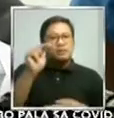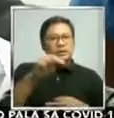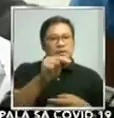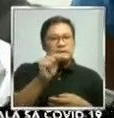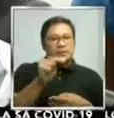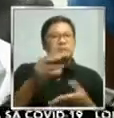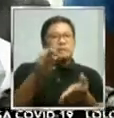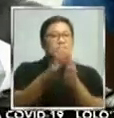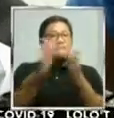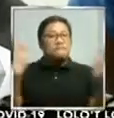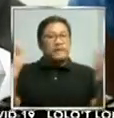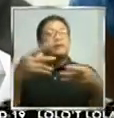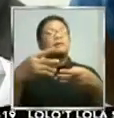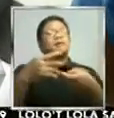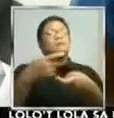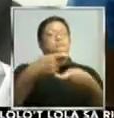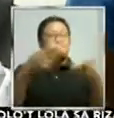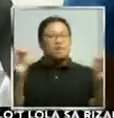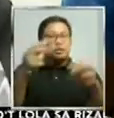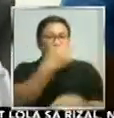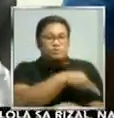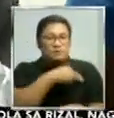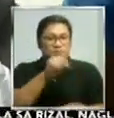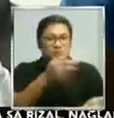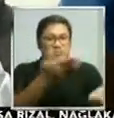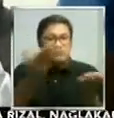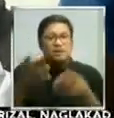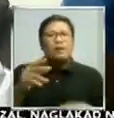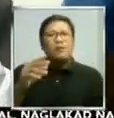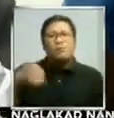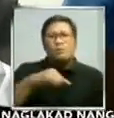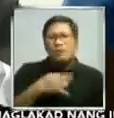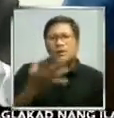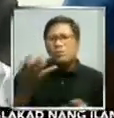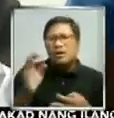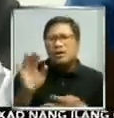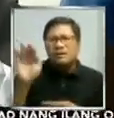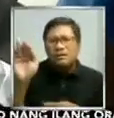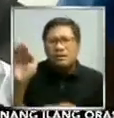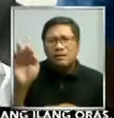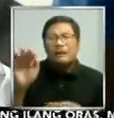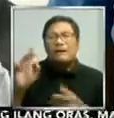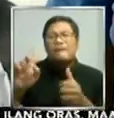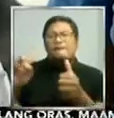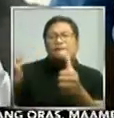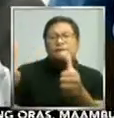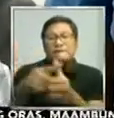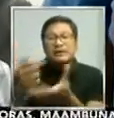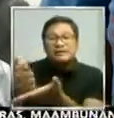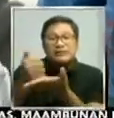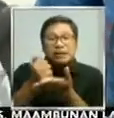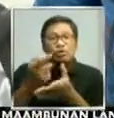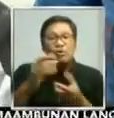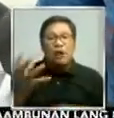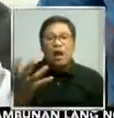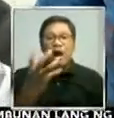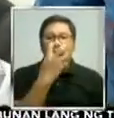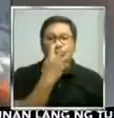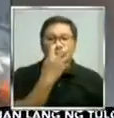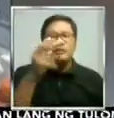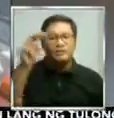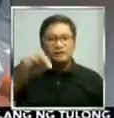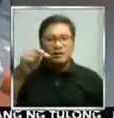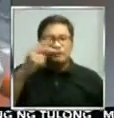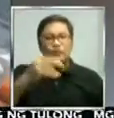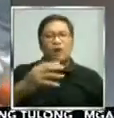malaking ospital siya dalhin. Tapos ang inihingi lang naman namin doon, kahit sana first aid or yung oxygen para at least matulungan yung paghinga